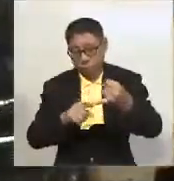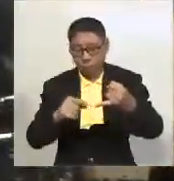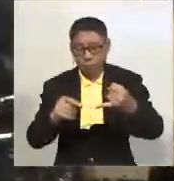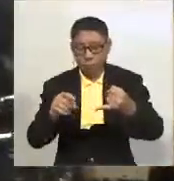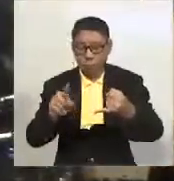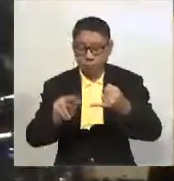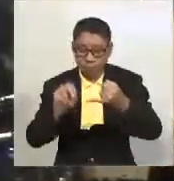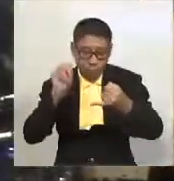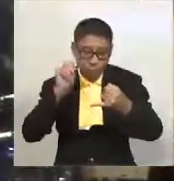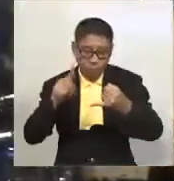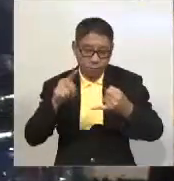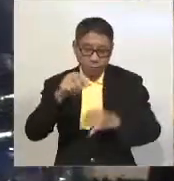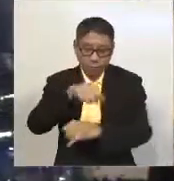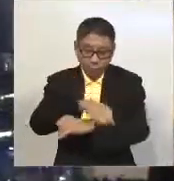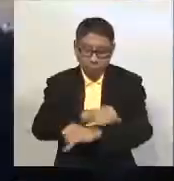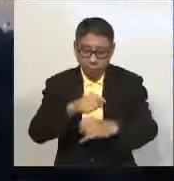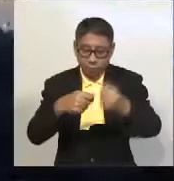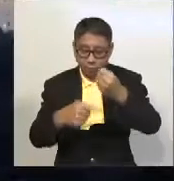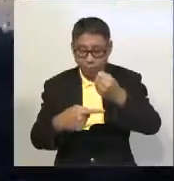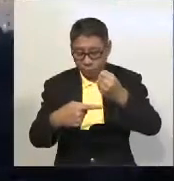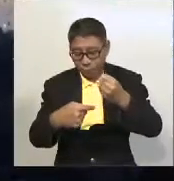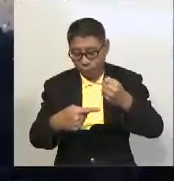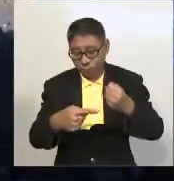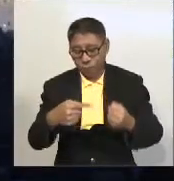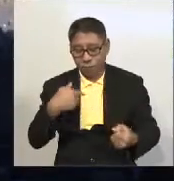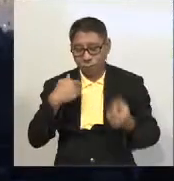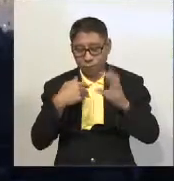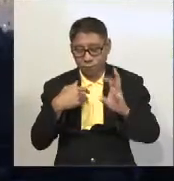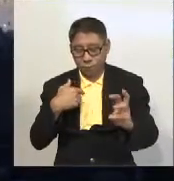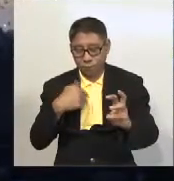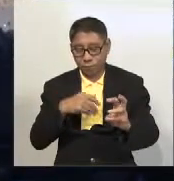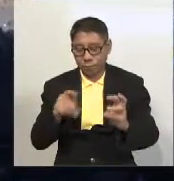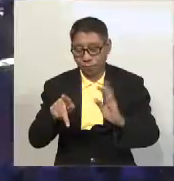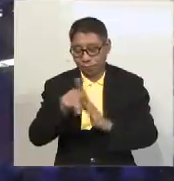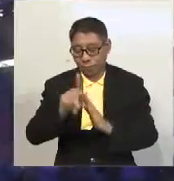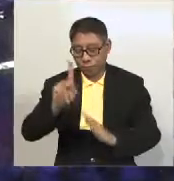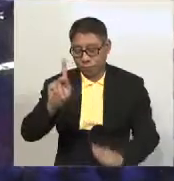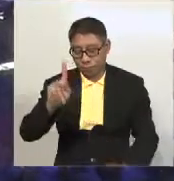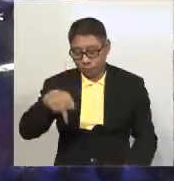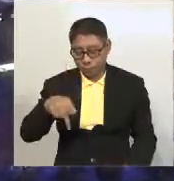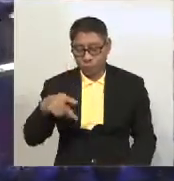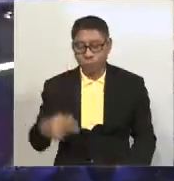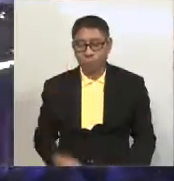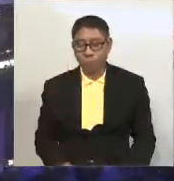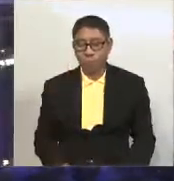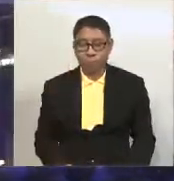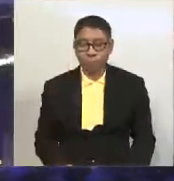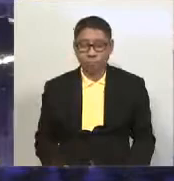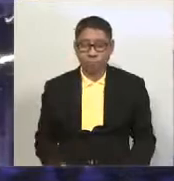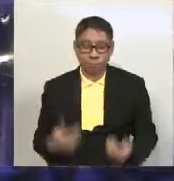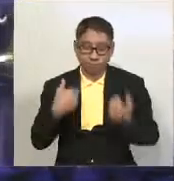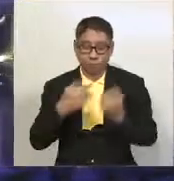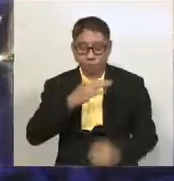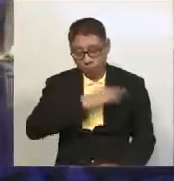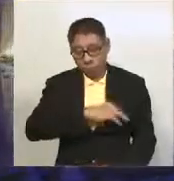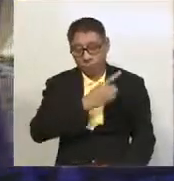ววิจิตรจังหวัดนครราชสีมาครับแล้วก็นายเกชาโกษาจังหวัดกำแพงเพชรครับน้องออฟเองก็บอกว่